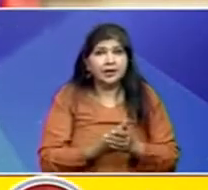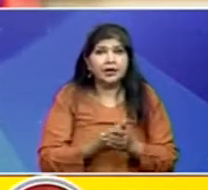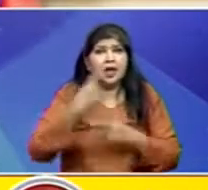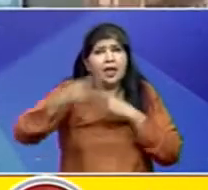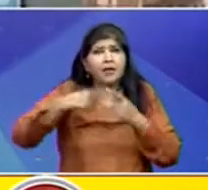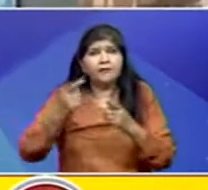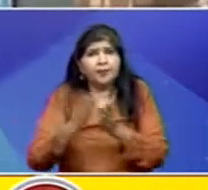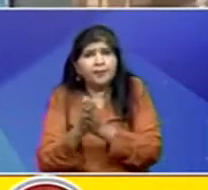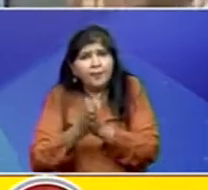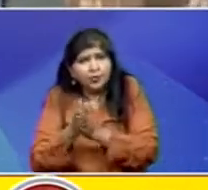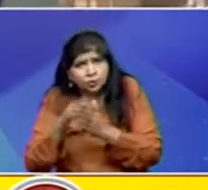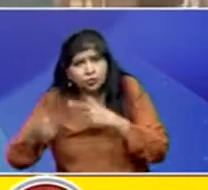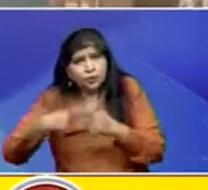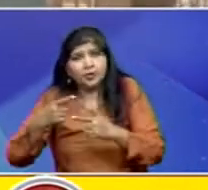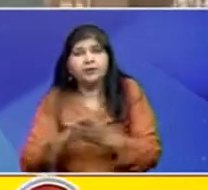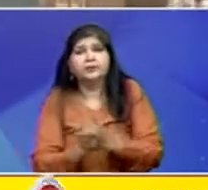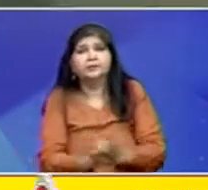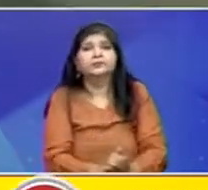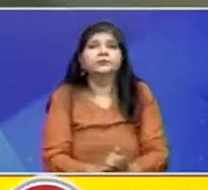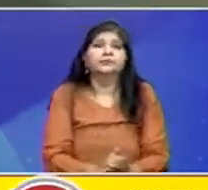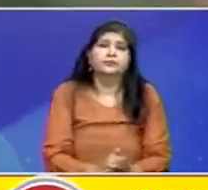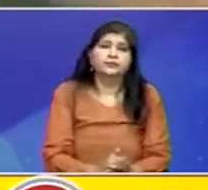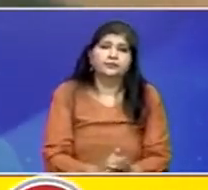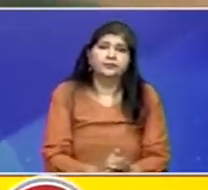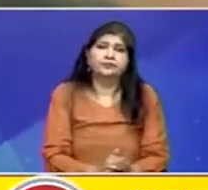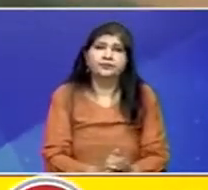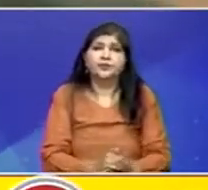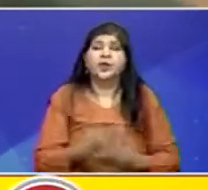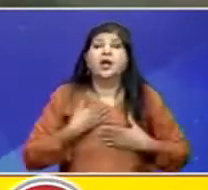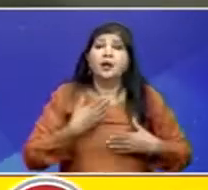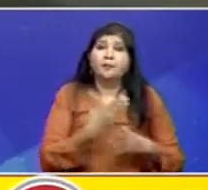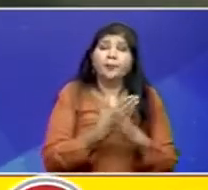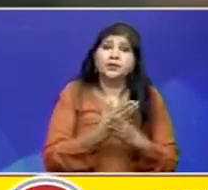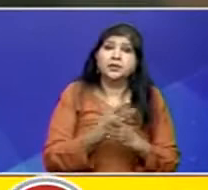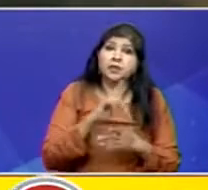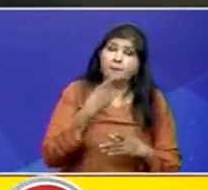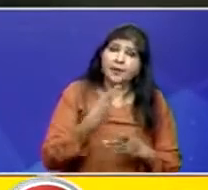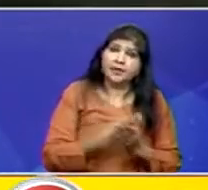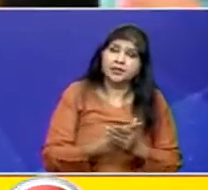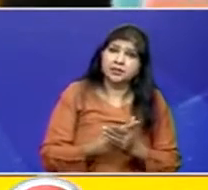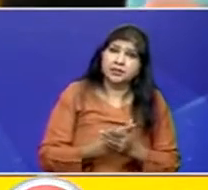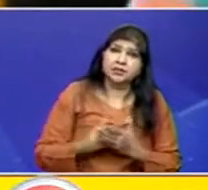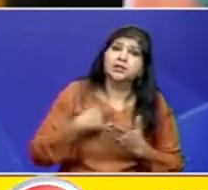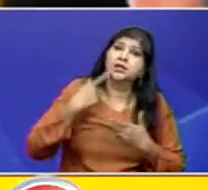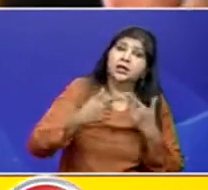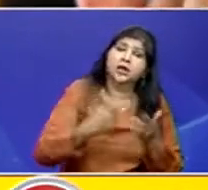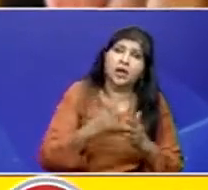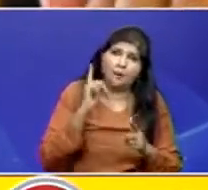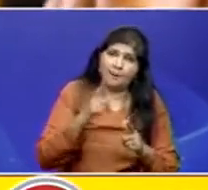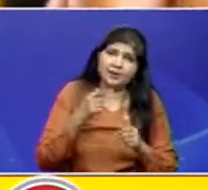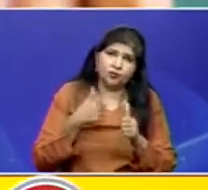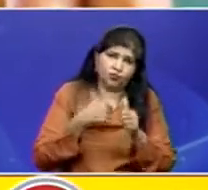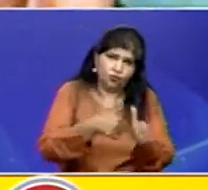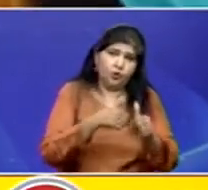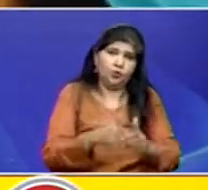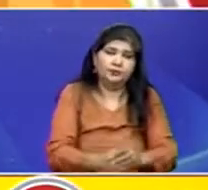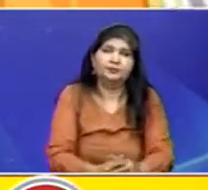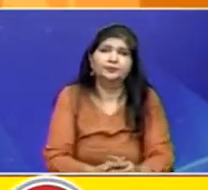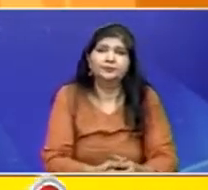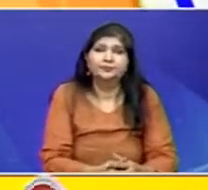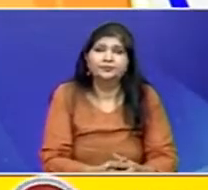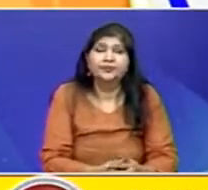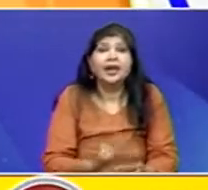नियमित अंतराल पर हाथ धुलते रहना, बचाव के लिए जो भी जरूरी उपा है, आप उनका पालन करते रहें,